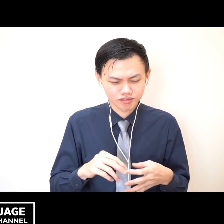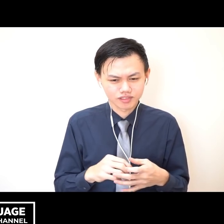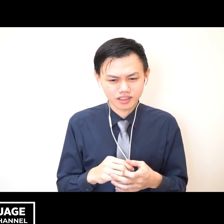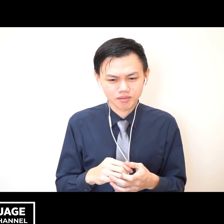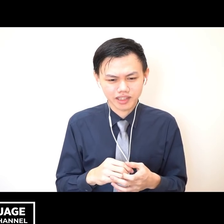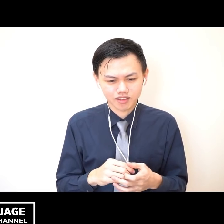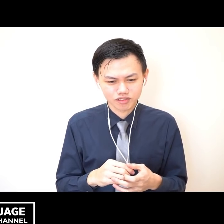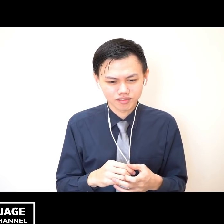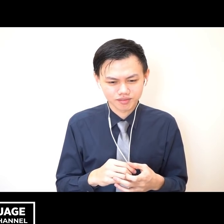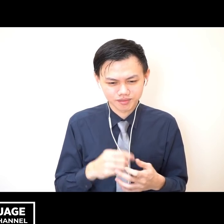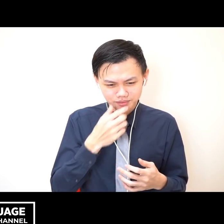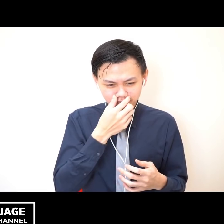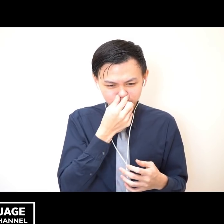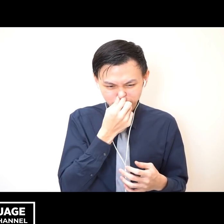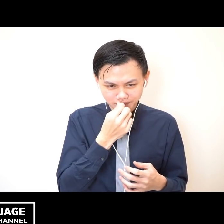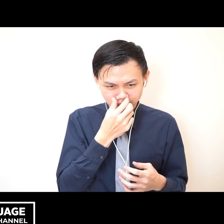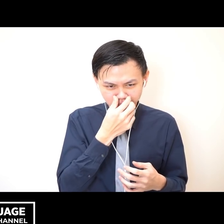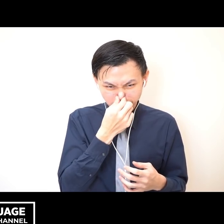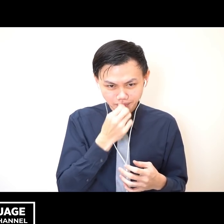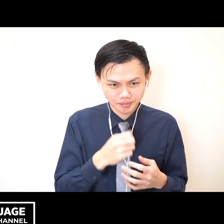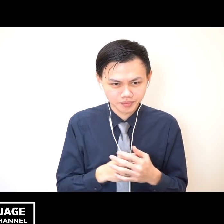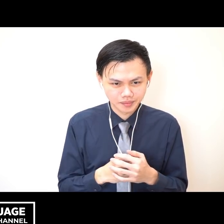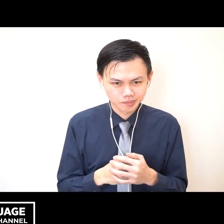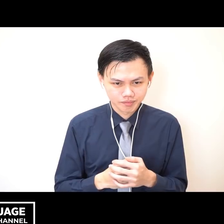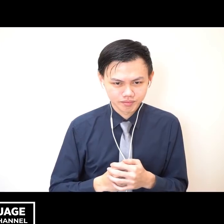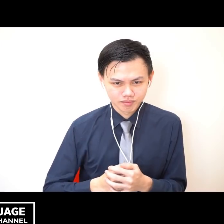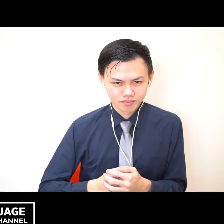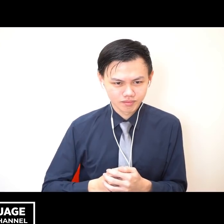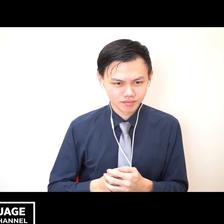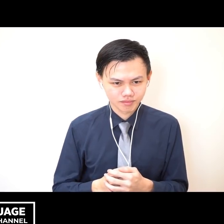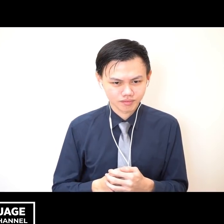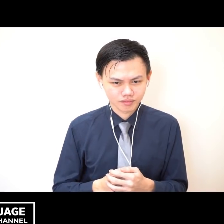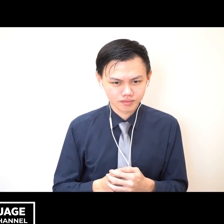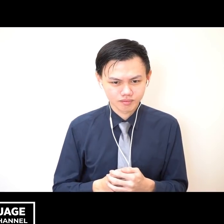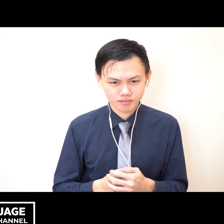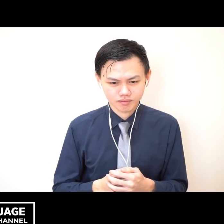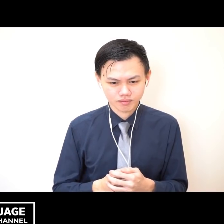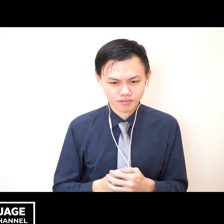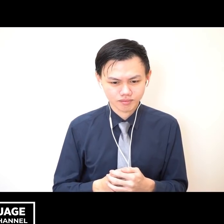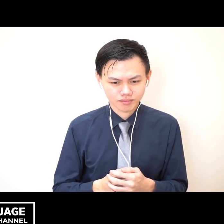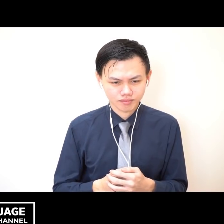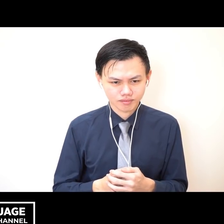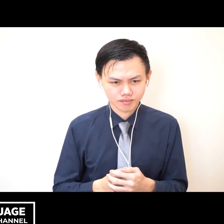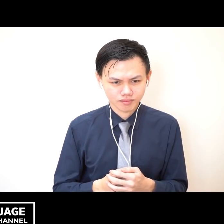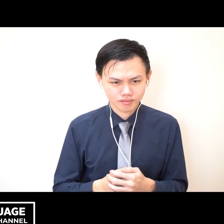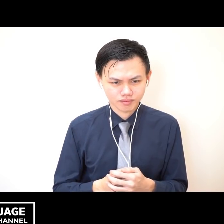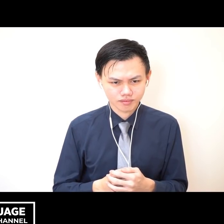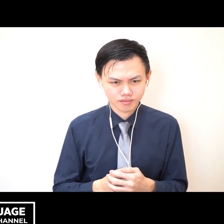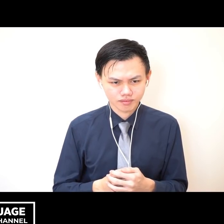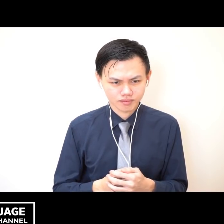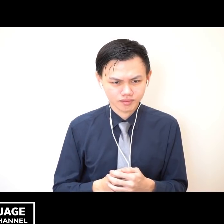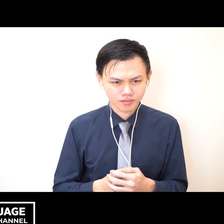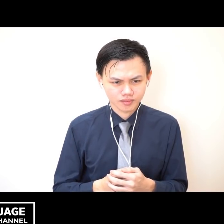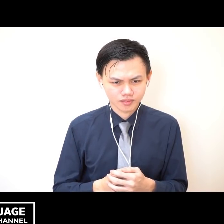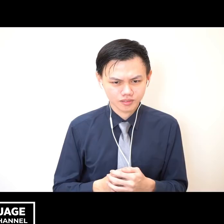bukan Yahudi suka memerintah masyarakat dengan keras dan menindak hak-hak mereka. Tetapi kalian